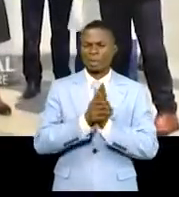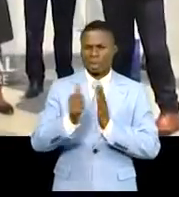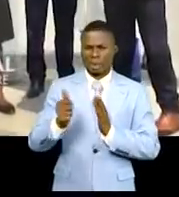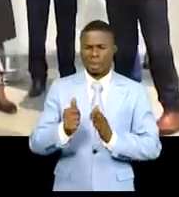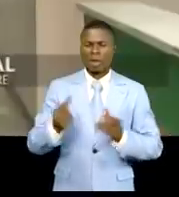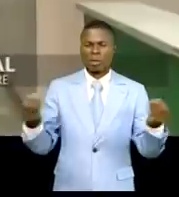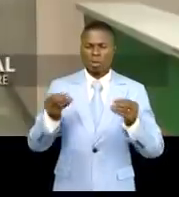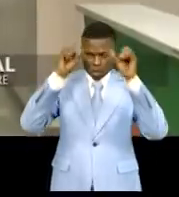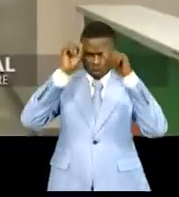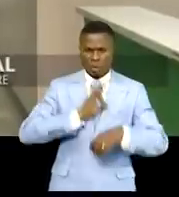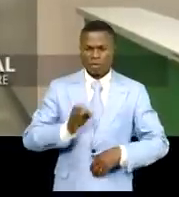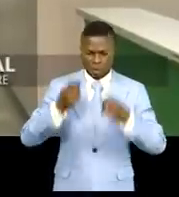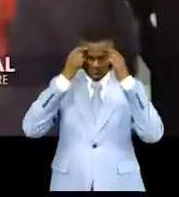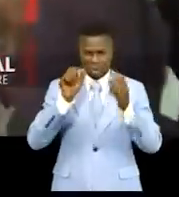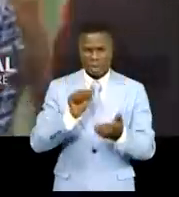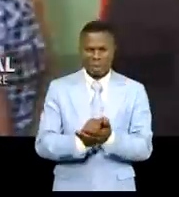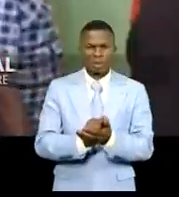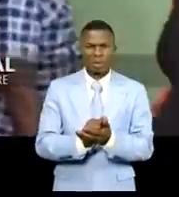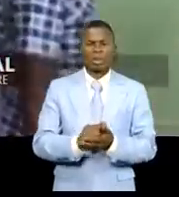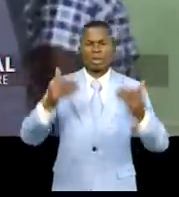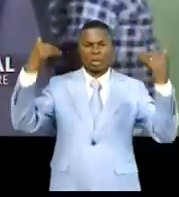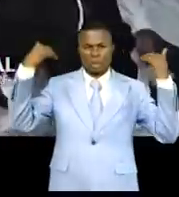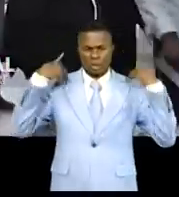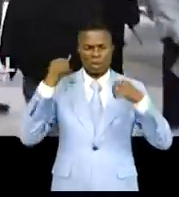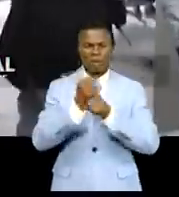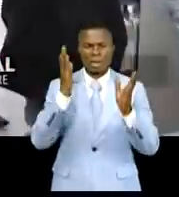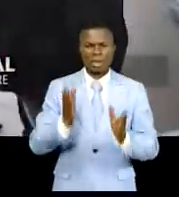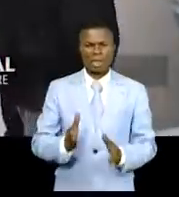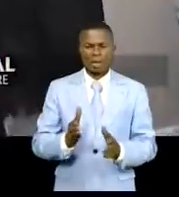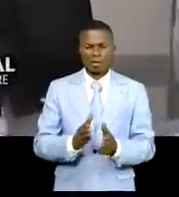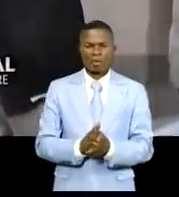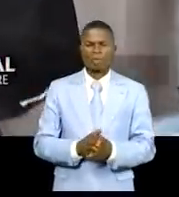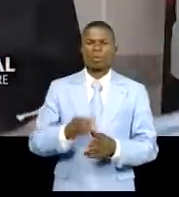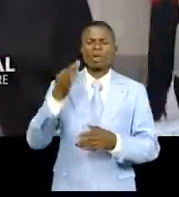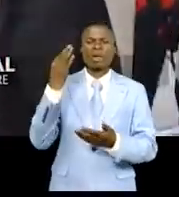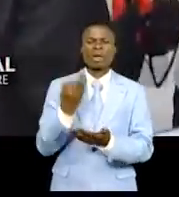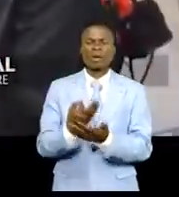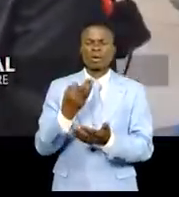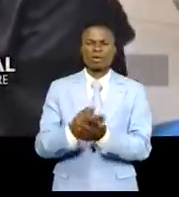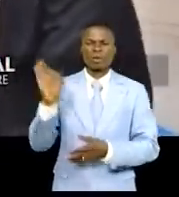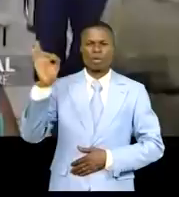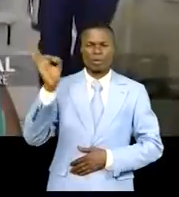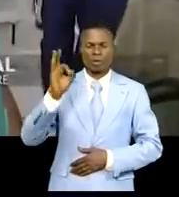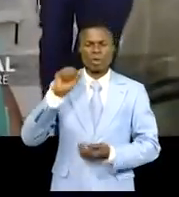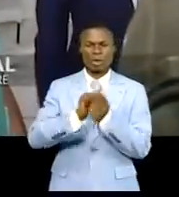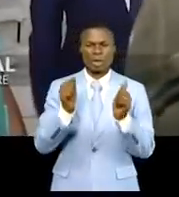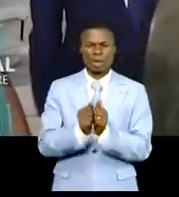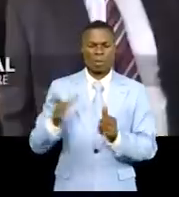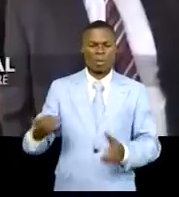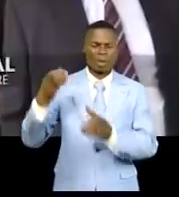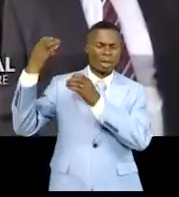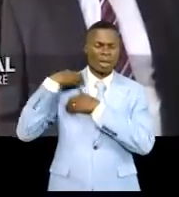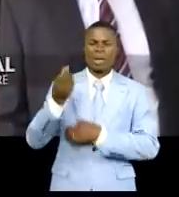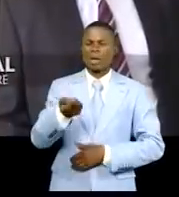Félix-Antoine Tshisekedi, y tient. Les agences des cadres du Fonds forestier national ont été mises à l'abri des tracasseries liées à la prise en charge des soins de